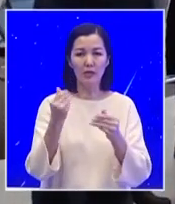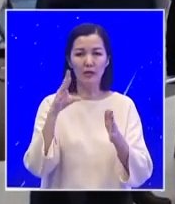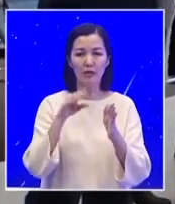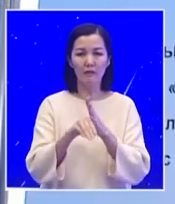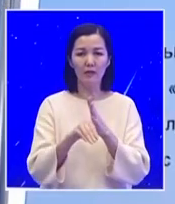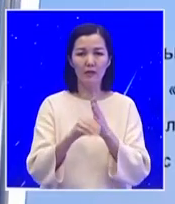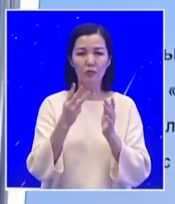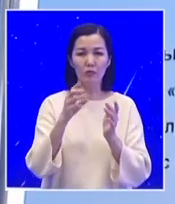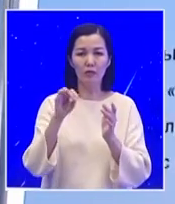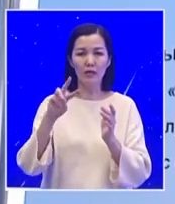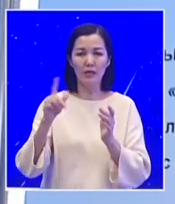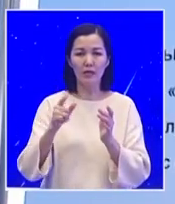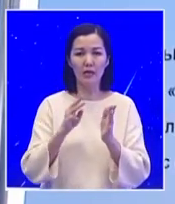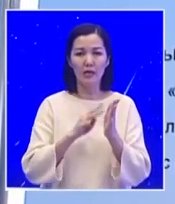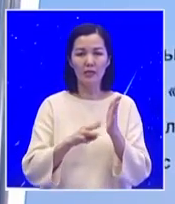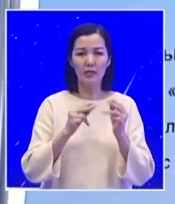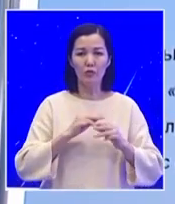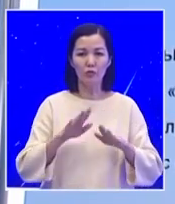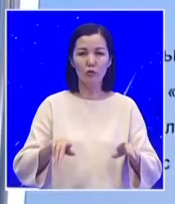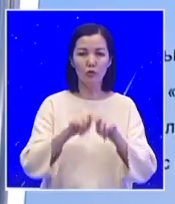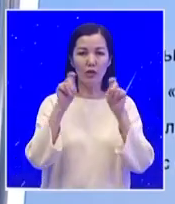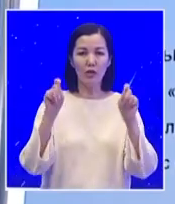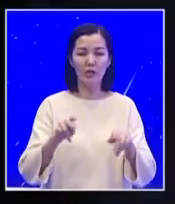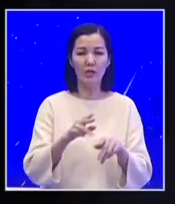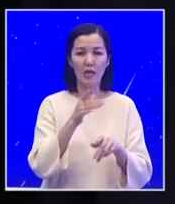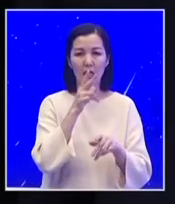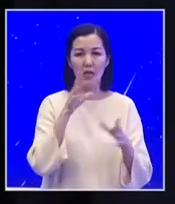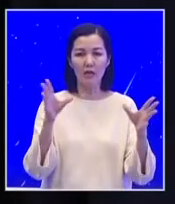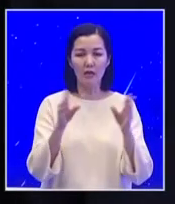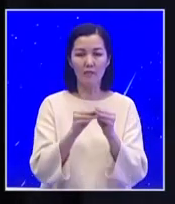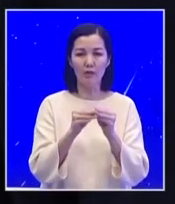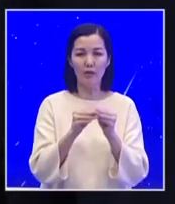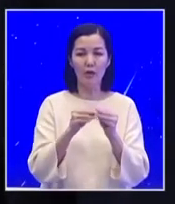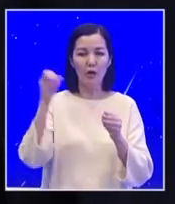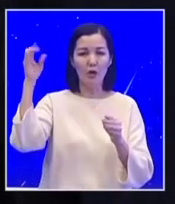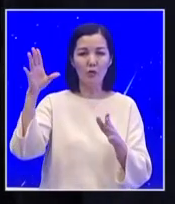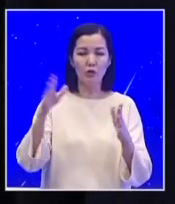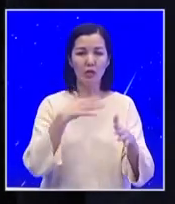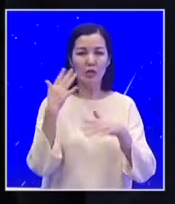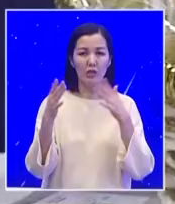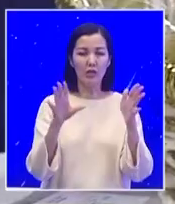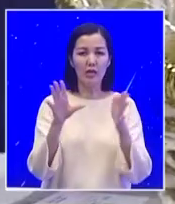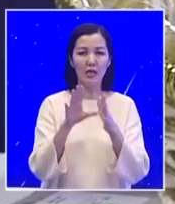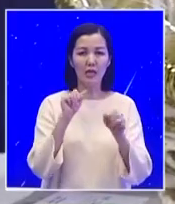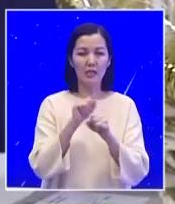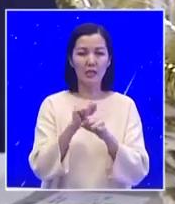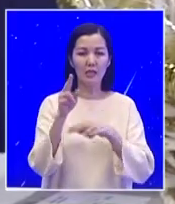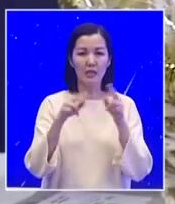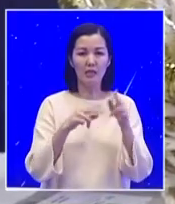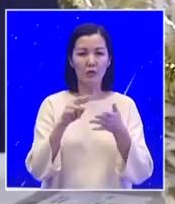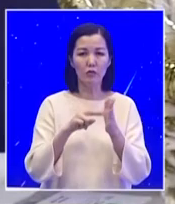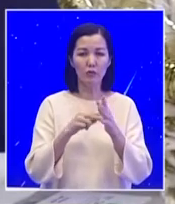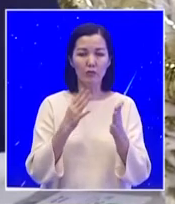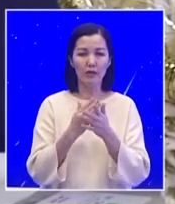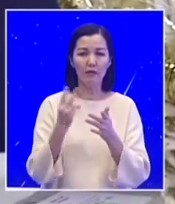3 миллиард теңге, 80 жұмыс орны ашылады. Сондай ақ кореялықтармен бірлесе күн және су электр станцияларын салу да межеде. Ауданның